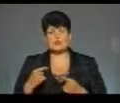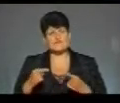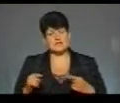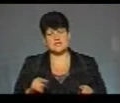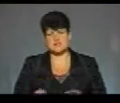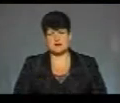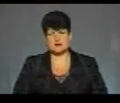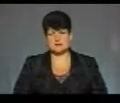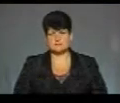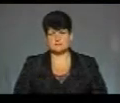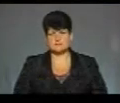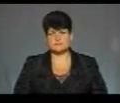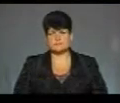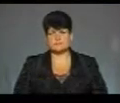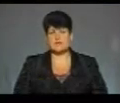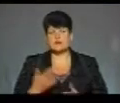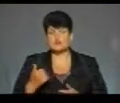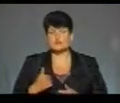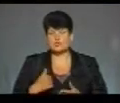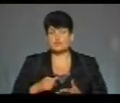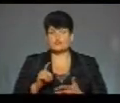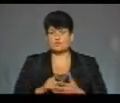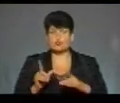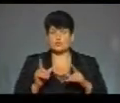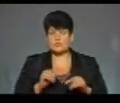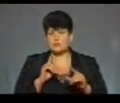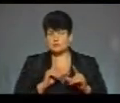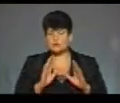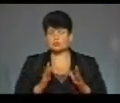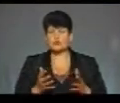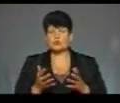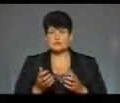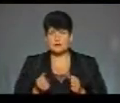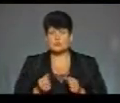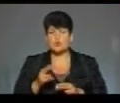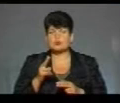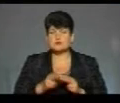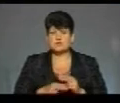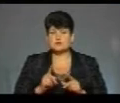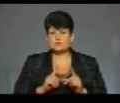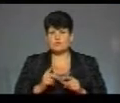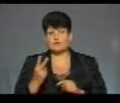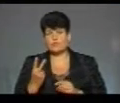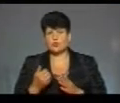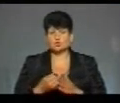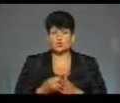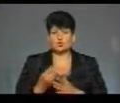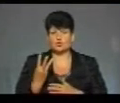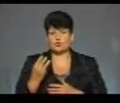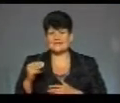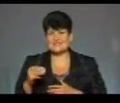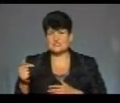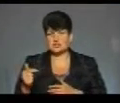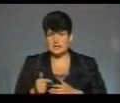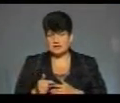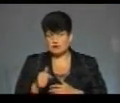суттєво. Тобто, наприклад, якщо військовозобов'язаний поїде на збори, буде отримати по завершенню зборів від 2 до 3 тисяч гривень.